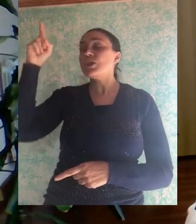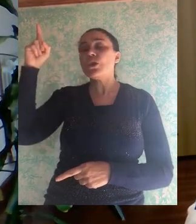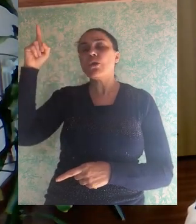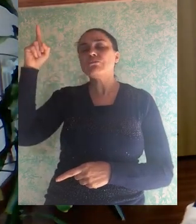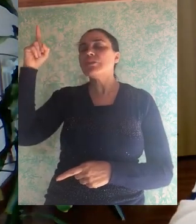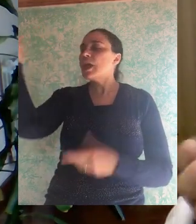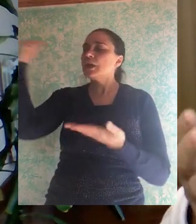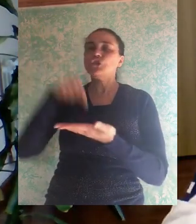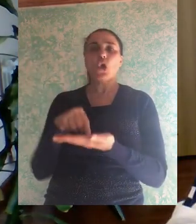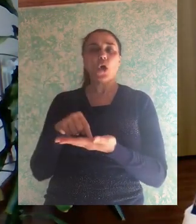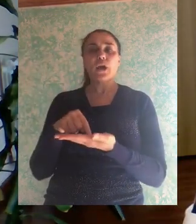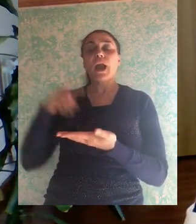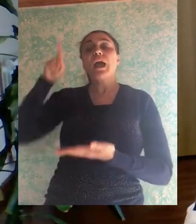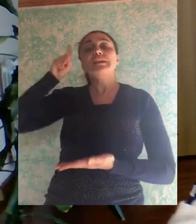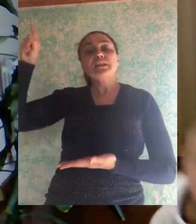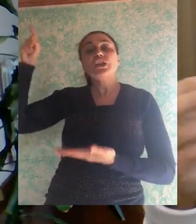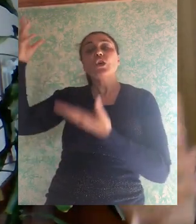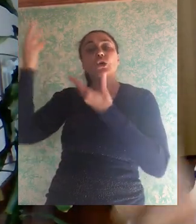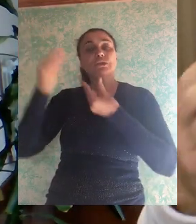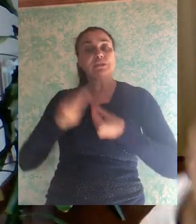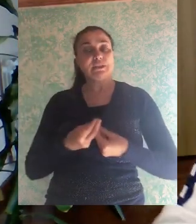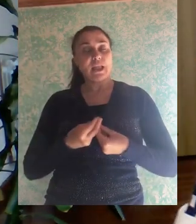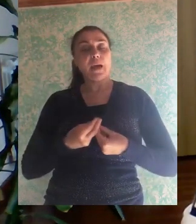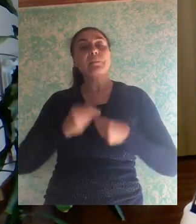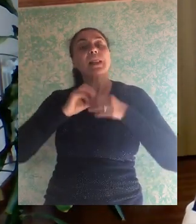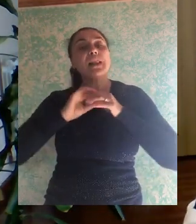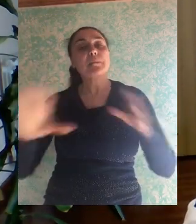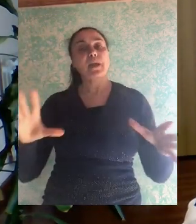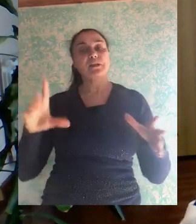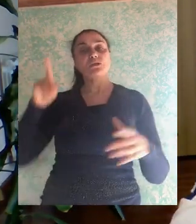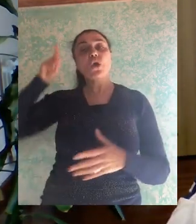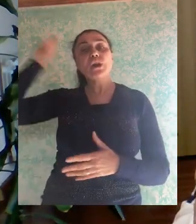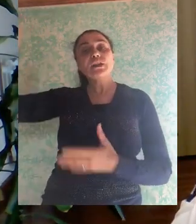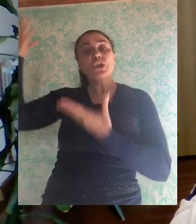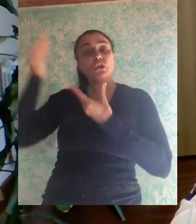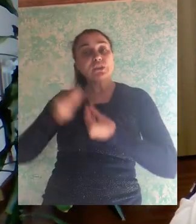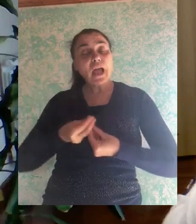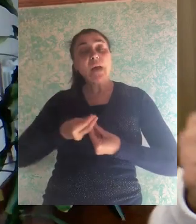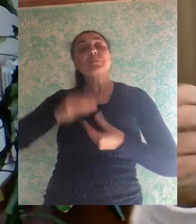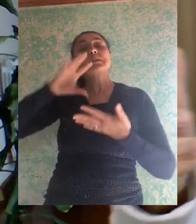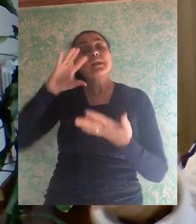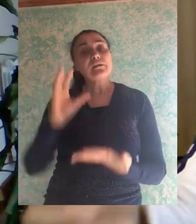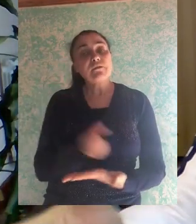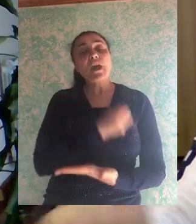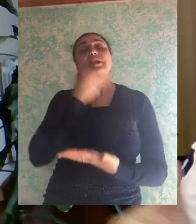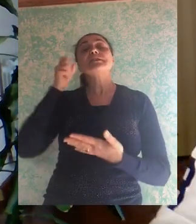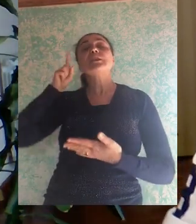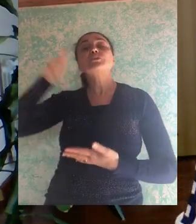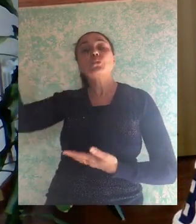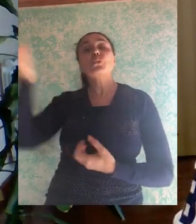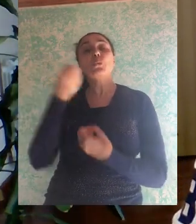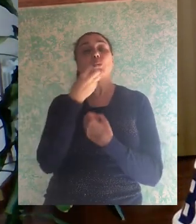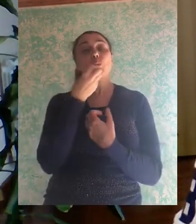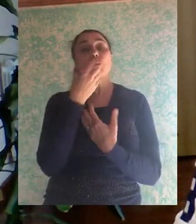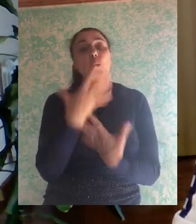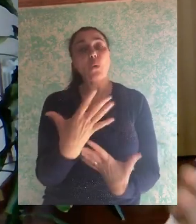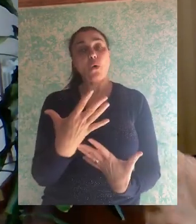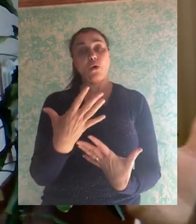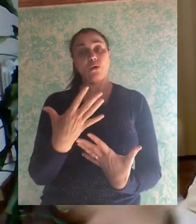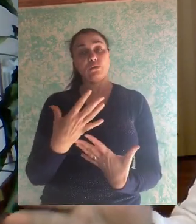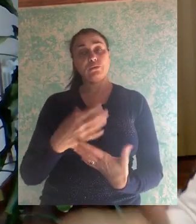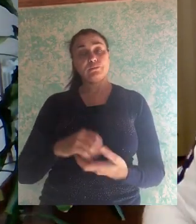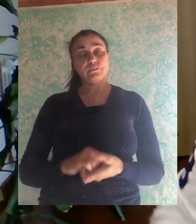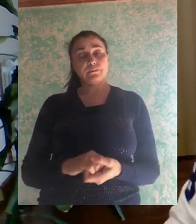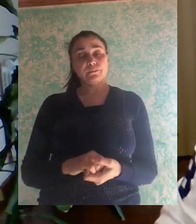liberami salvami usi misericordia nei